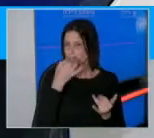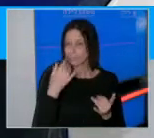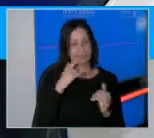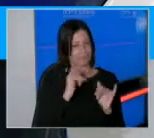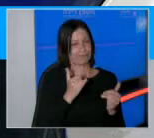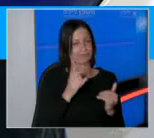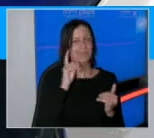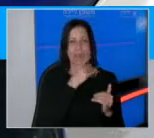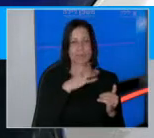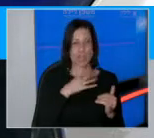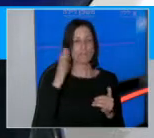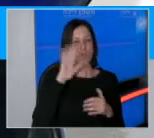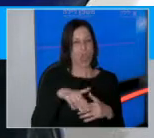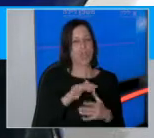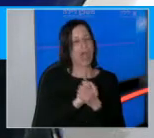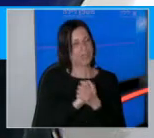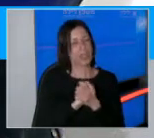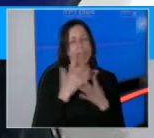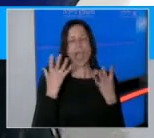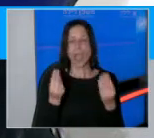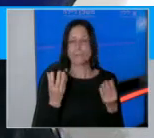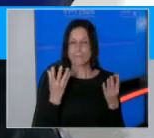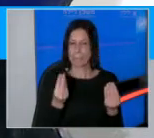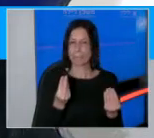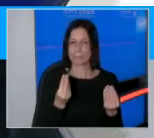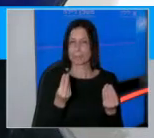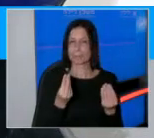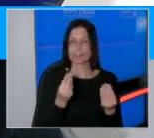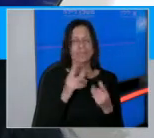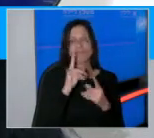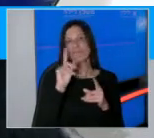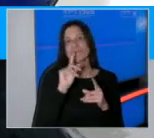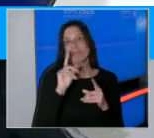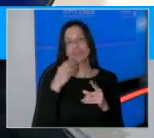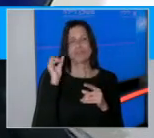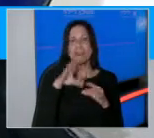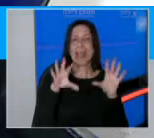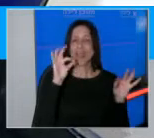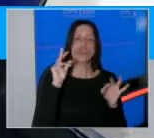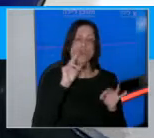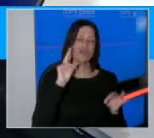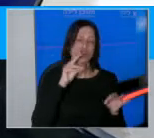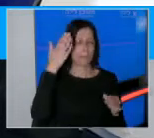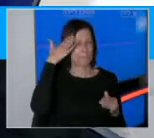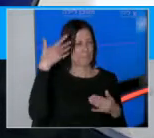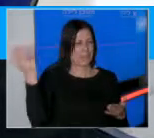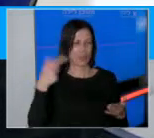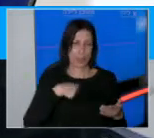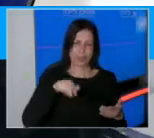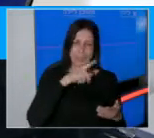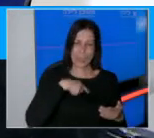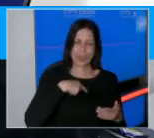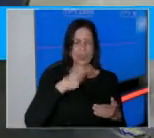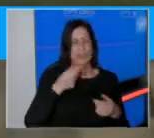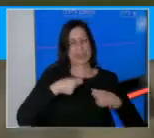נכון. אמא שלי ועוד, יש לה עוד חברים וחברות רבים ורבות, וכל מי שמגיע לקניונים בימי שישי מכיר אותנו, את